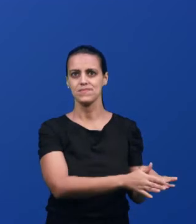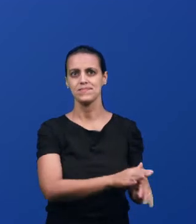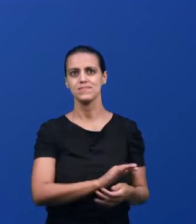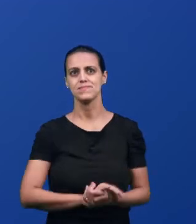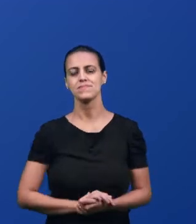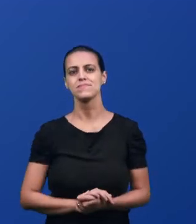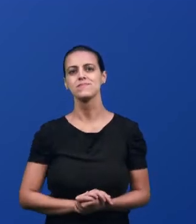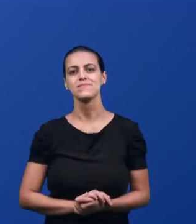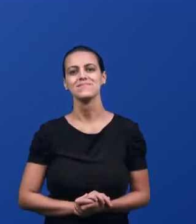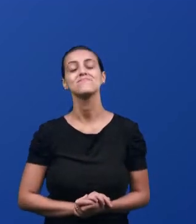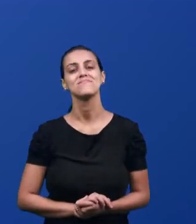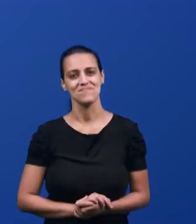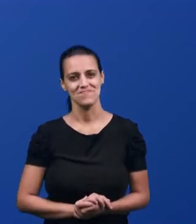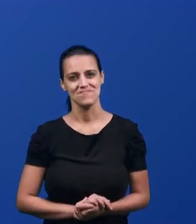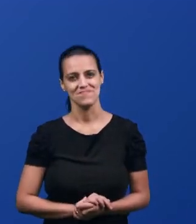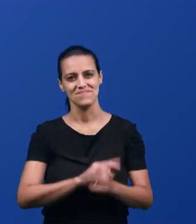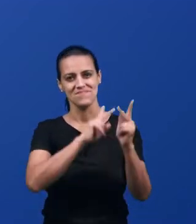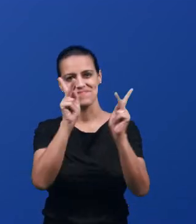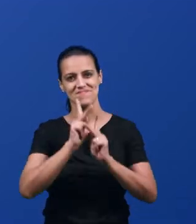la paix du Seigneur Jésus.